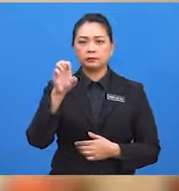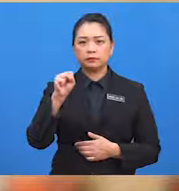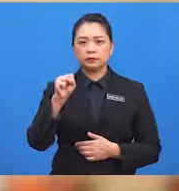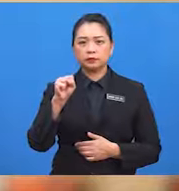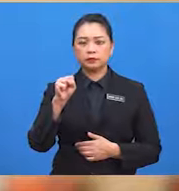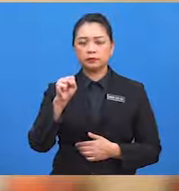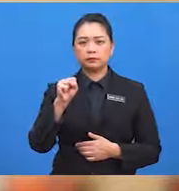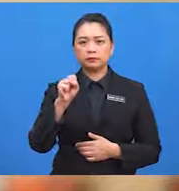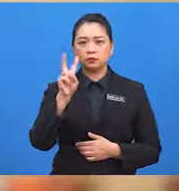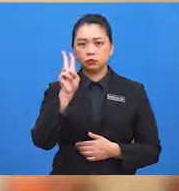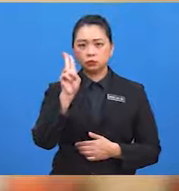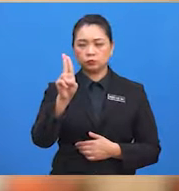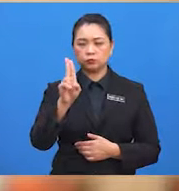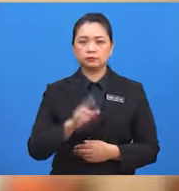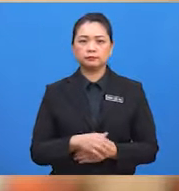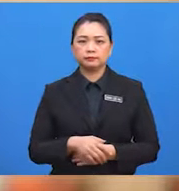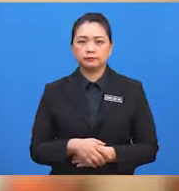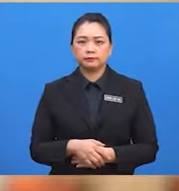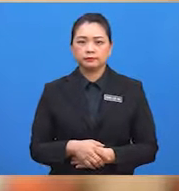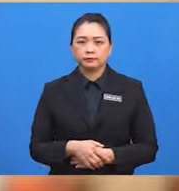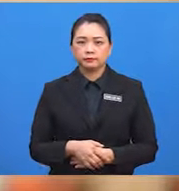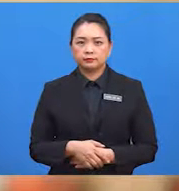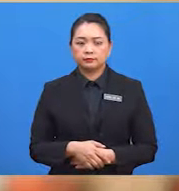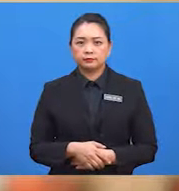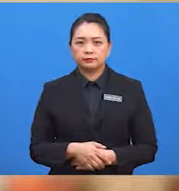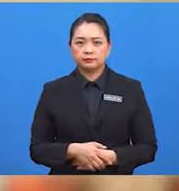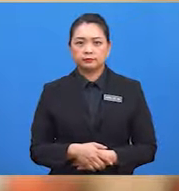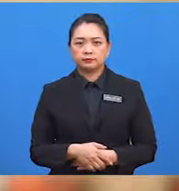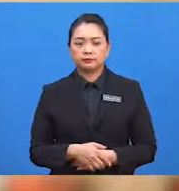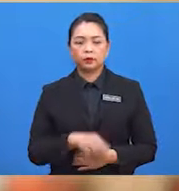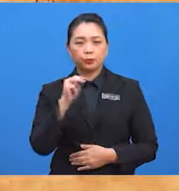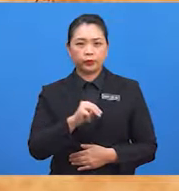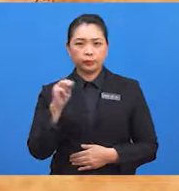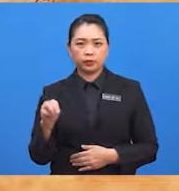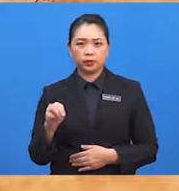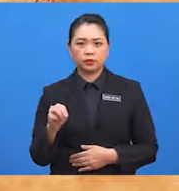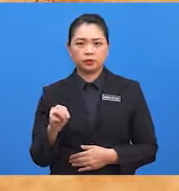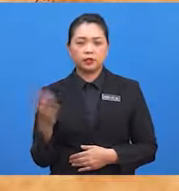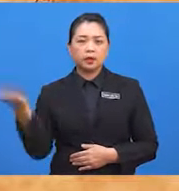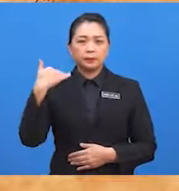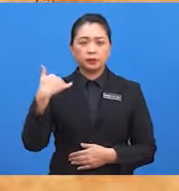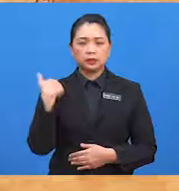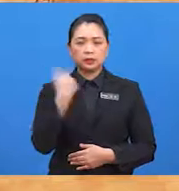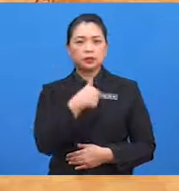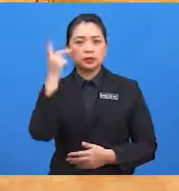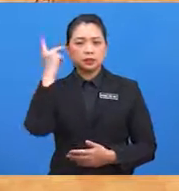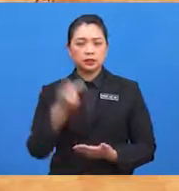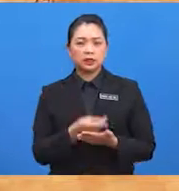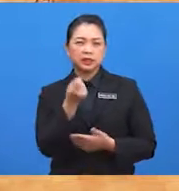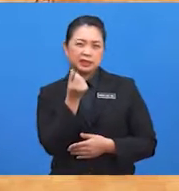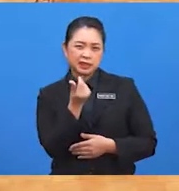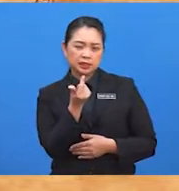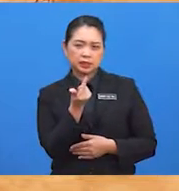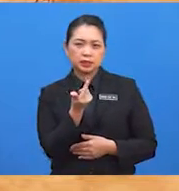1279 hingga 1213 sebelum Masihi. Murid-murid, mari mengenali serba sedikit